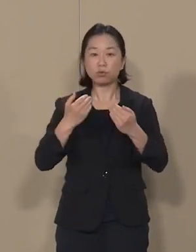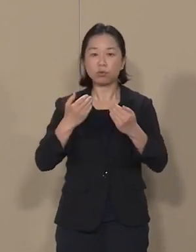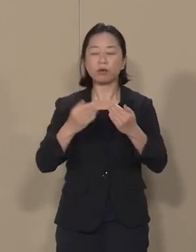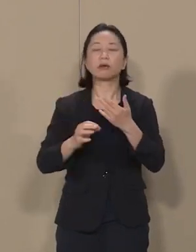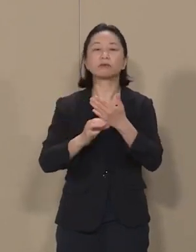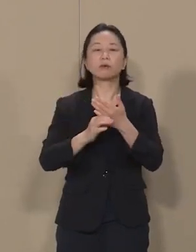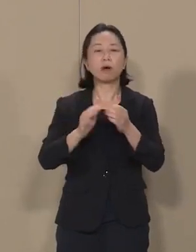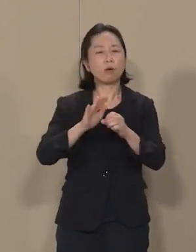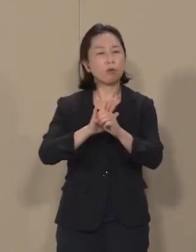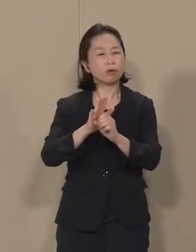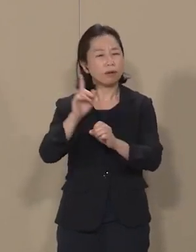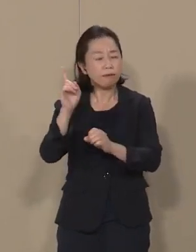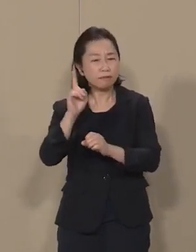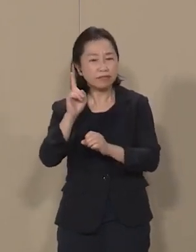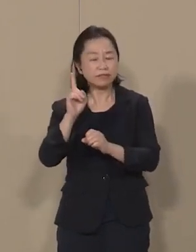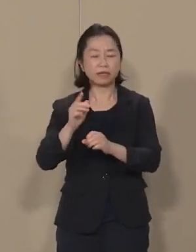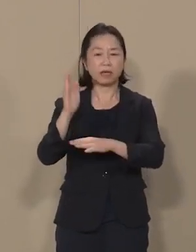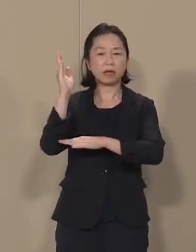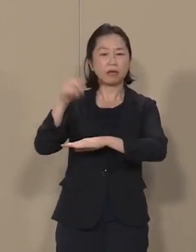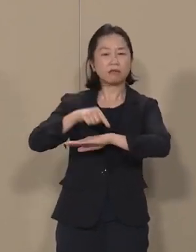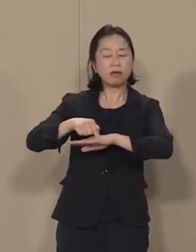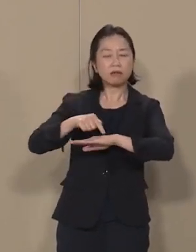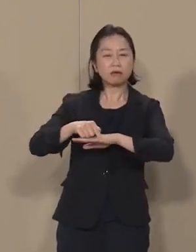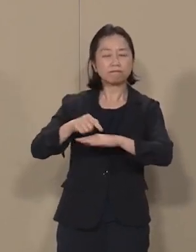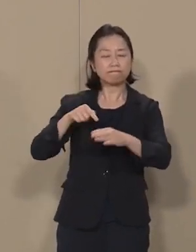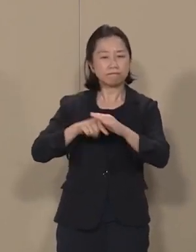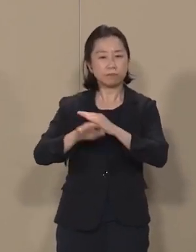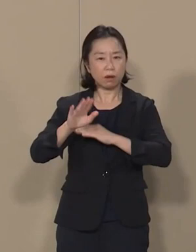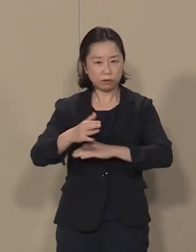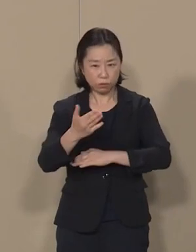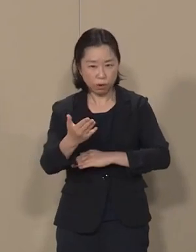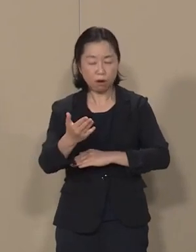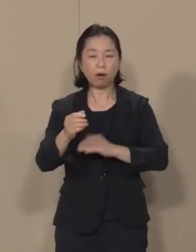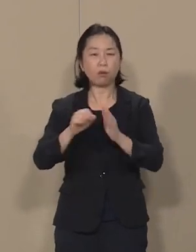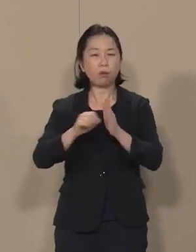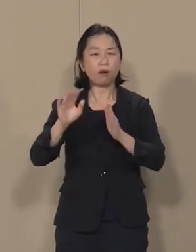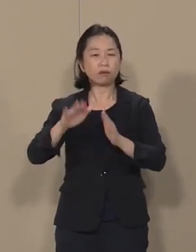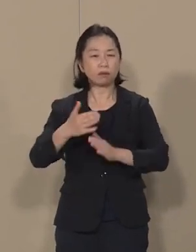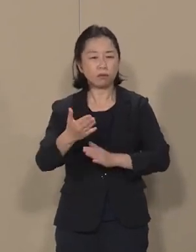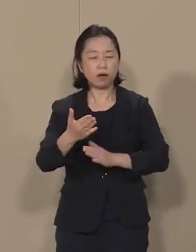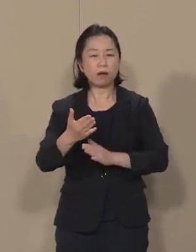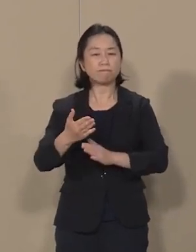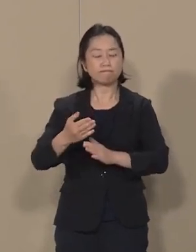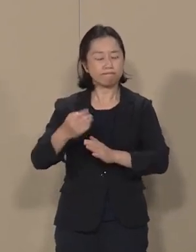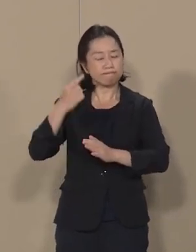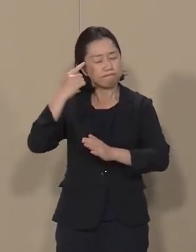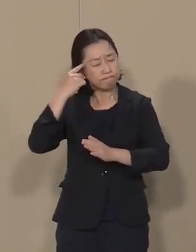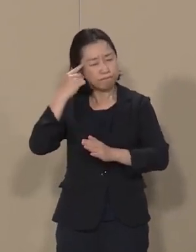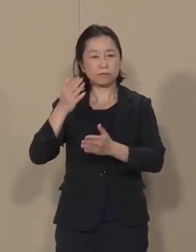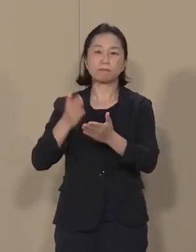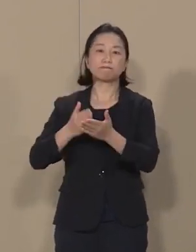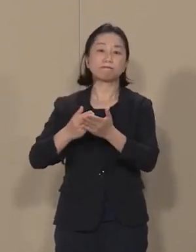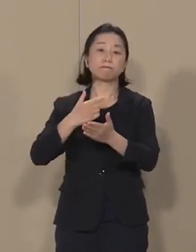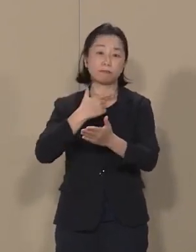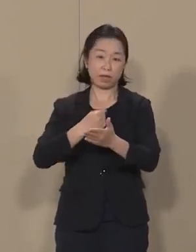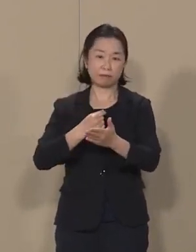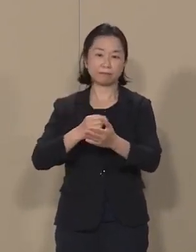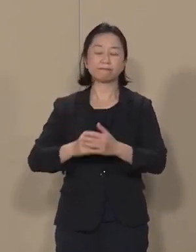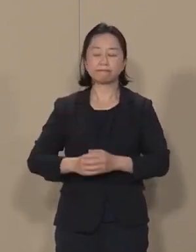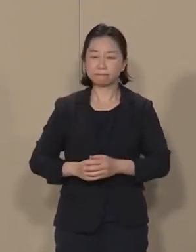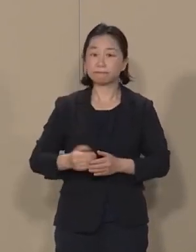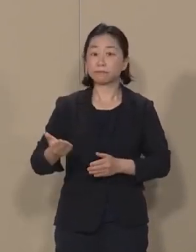かそしていろんな政策は本当に意味があったのか私たちは訴えていきたいと思っていますそして経済の問題